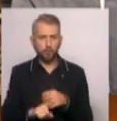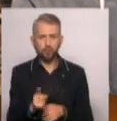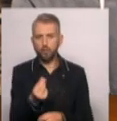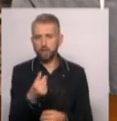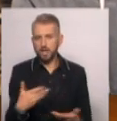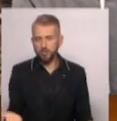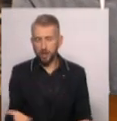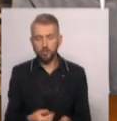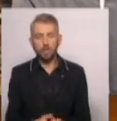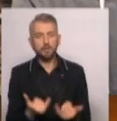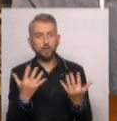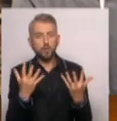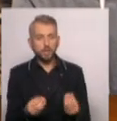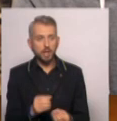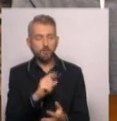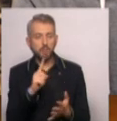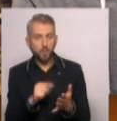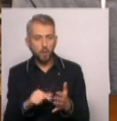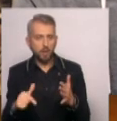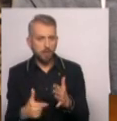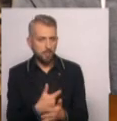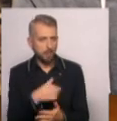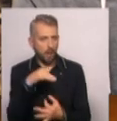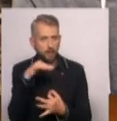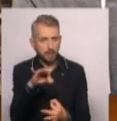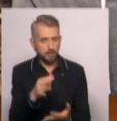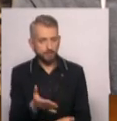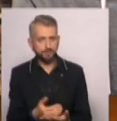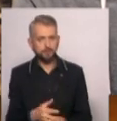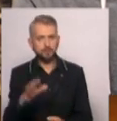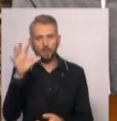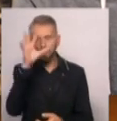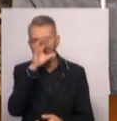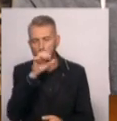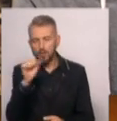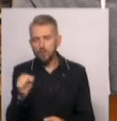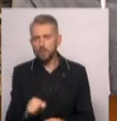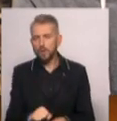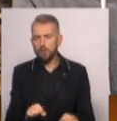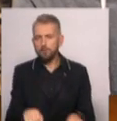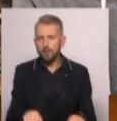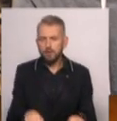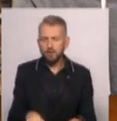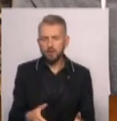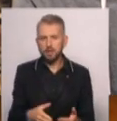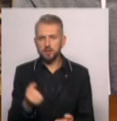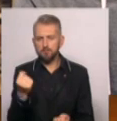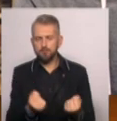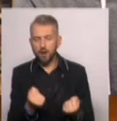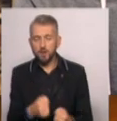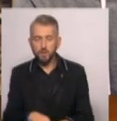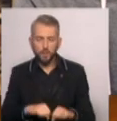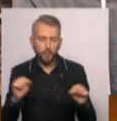финансов. На сегодняшний день вопрос опять стоит открытый. Ночные переезды мотоциклистов, машин на